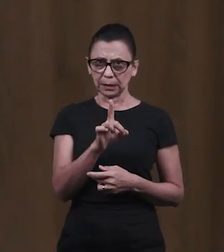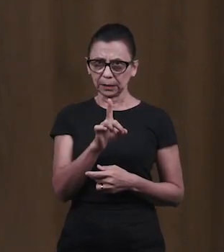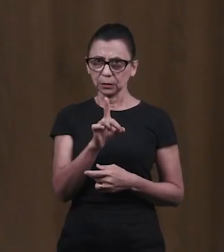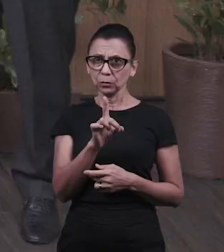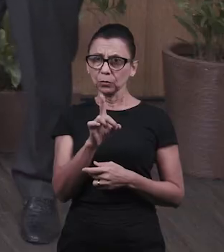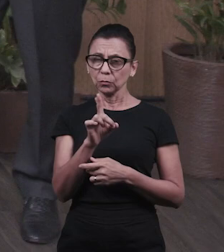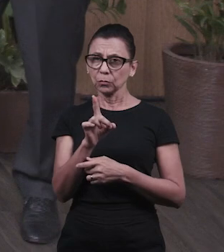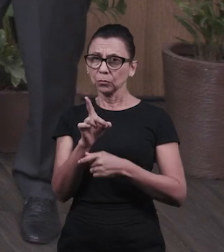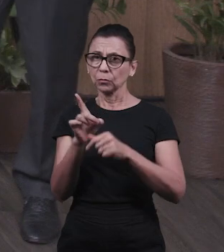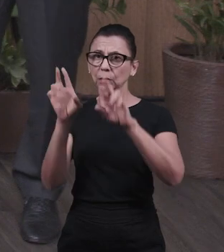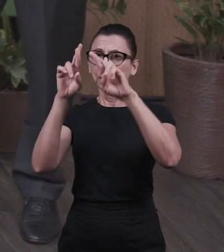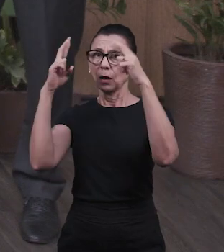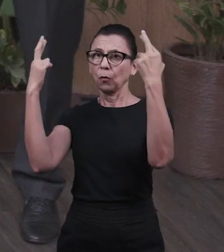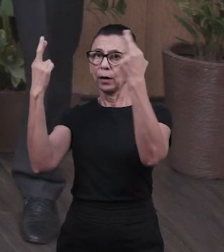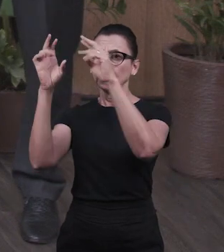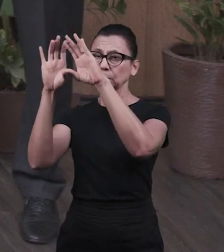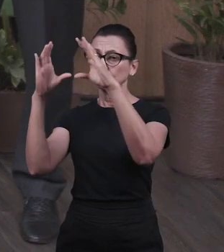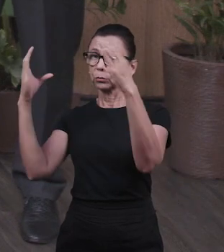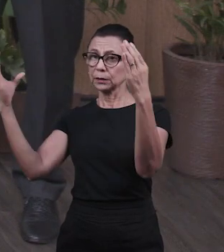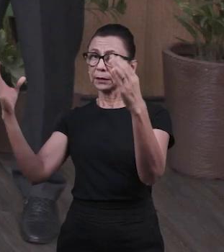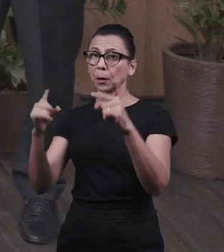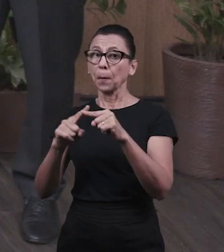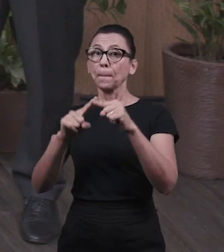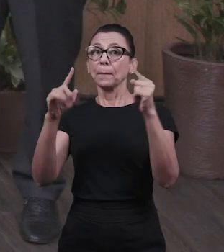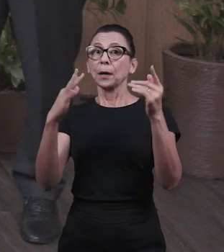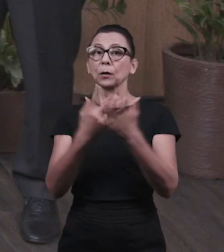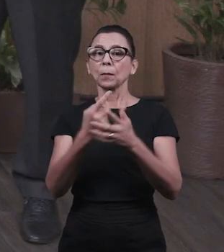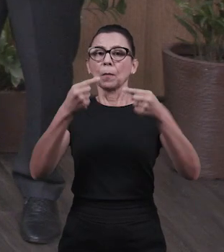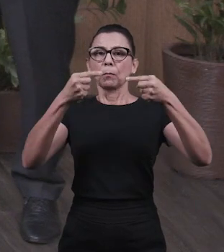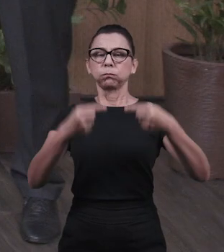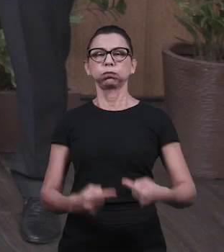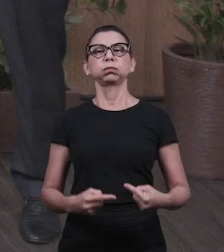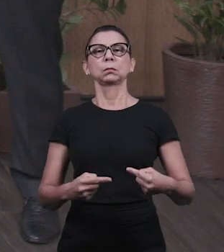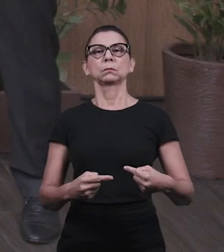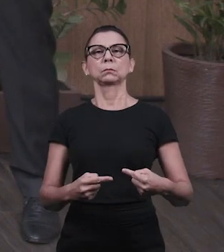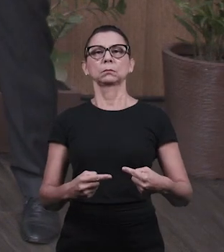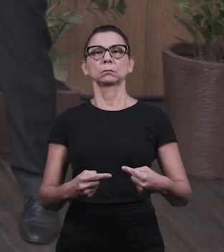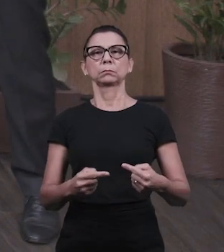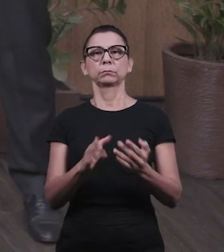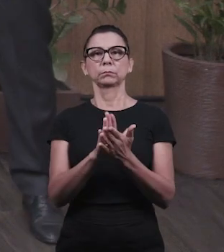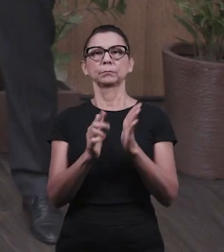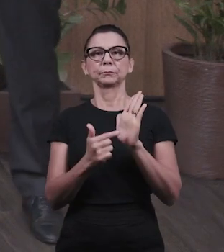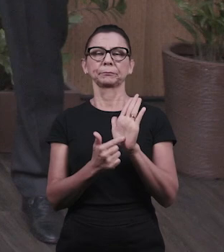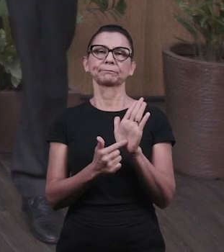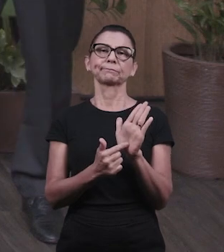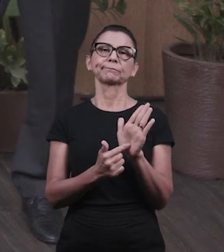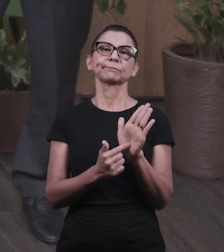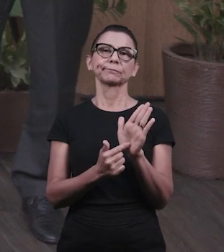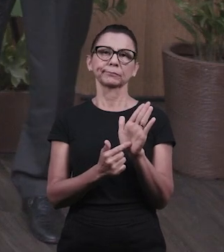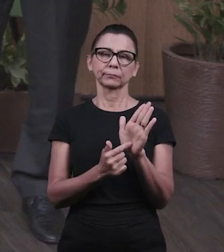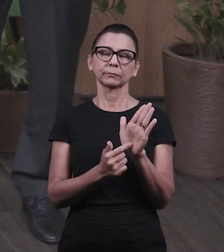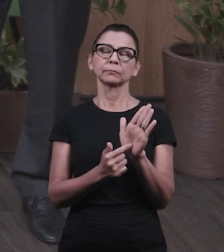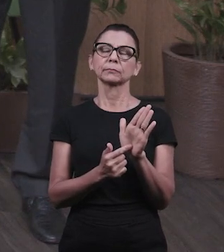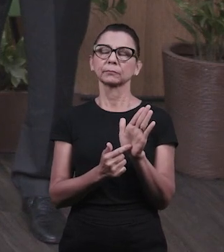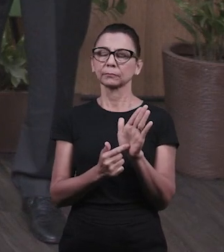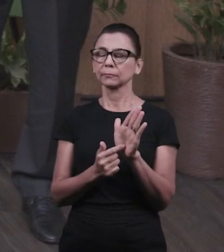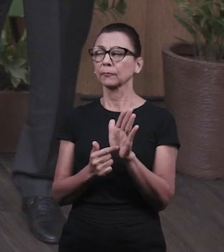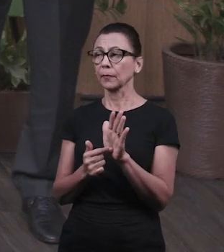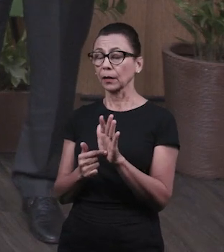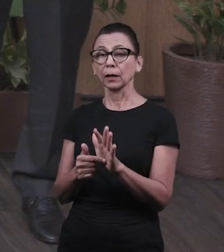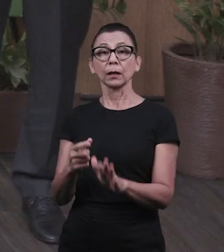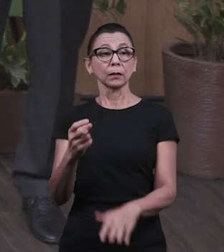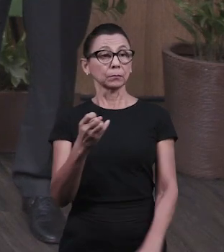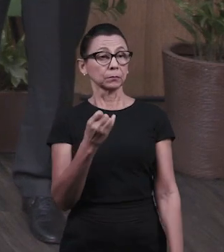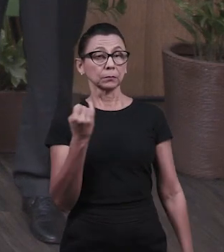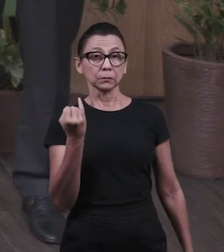получает доступ к царству, но также показывает и оппозицию, которая восстает в каждой из этих притч. И очень